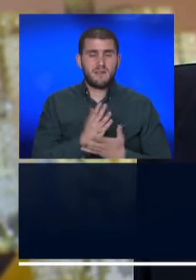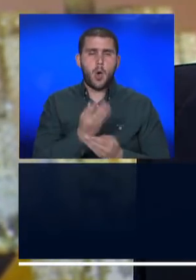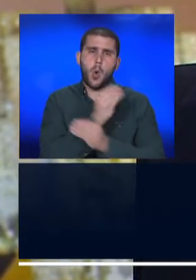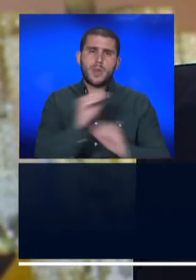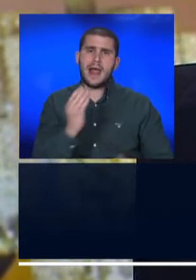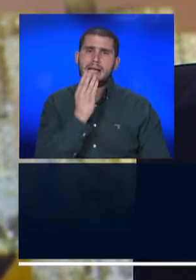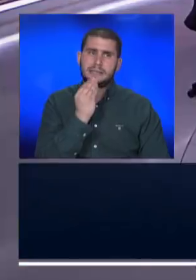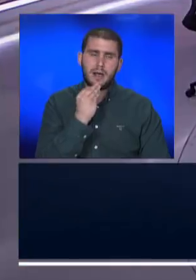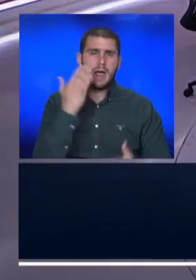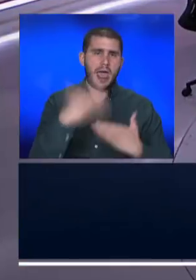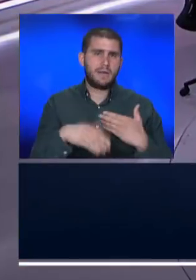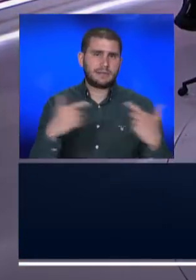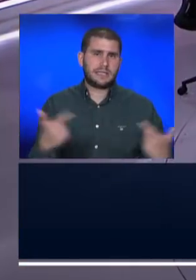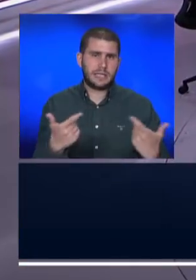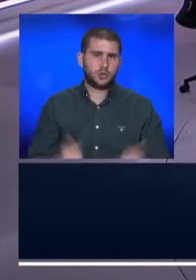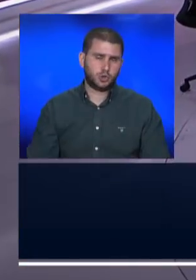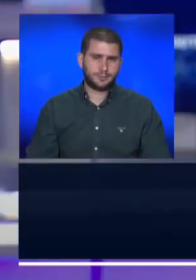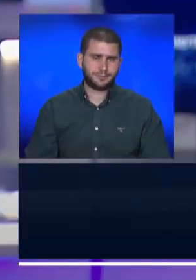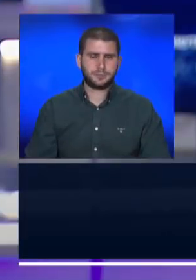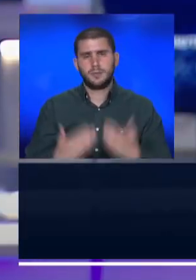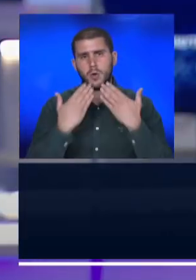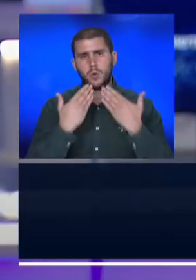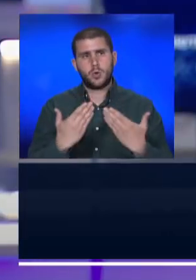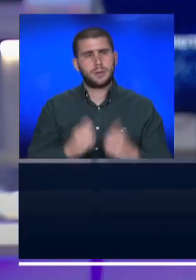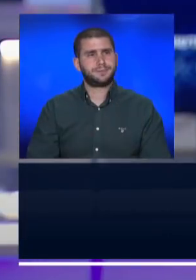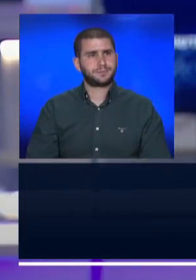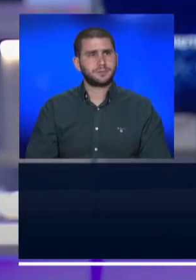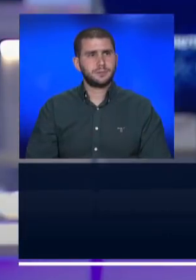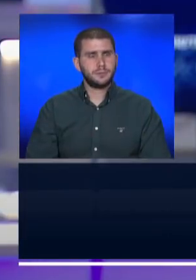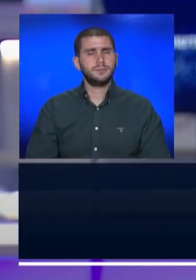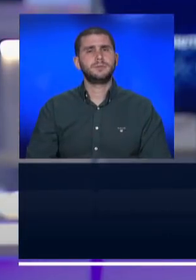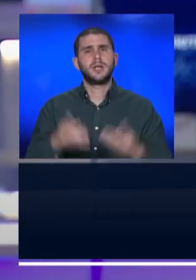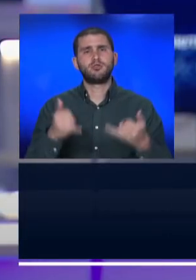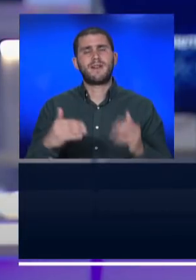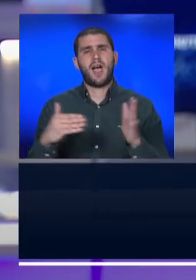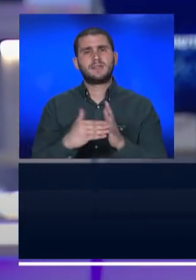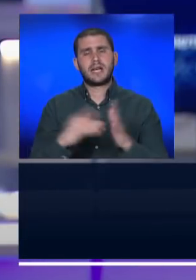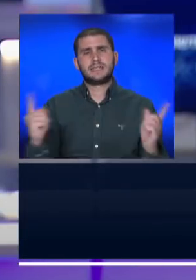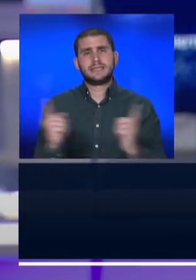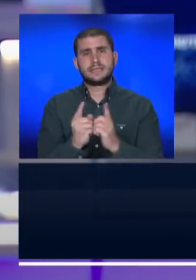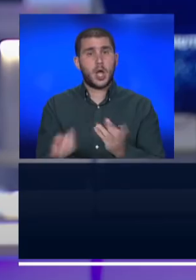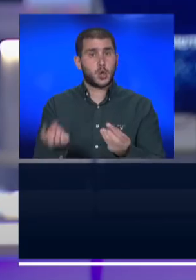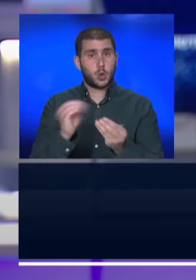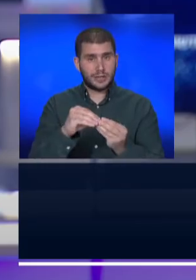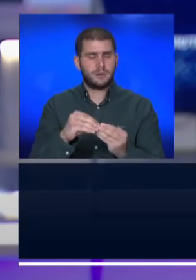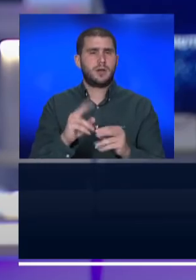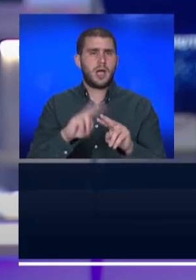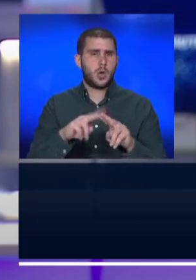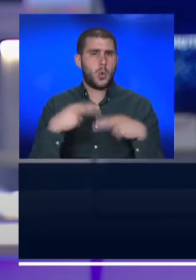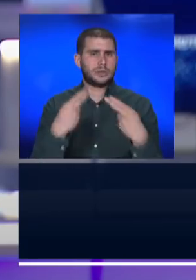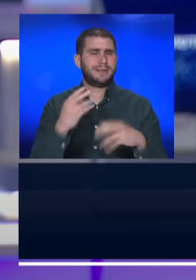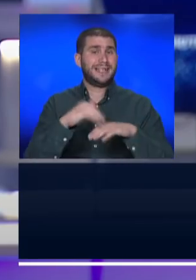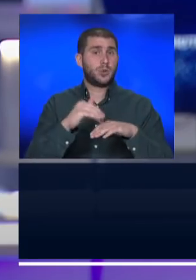האש. תודה, עמיחי. אנחנו יוצאים להפסקה קצרה נוספת, מיד חוזרים עם עדכונים משתי